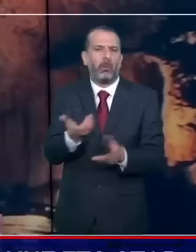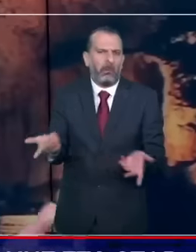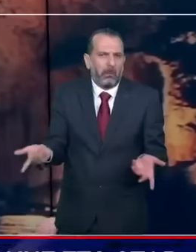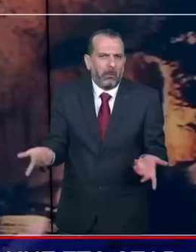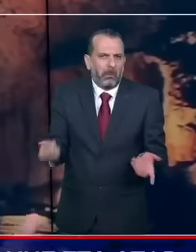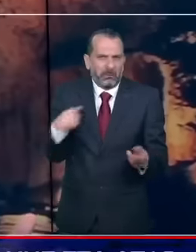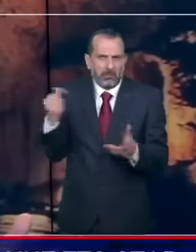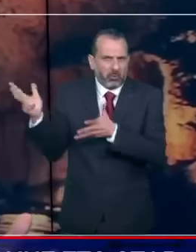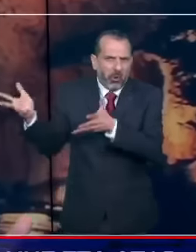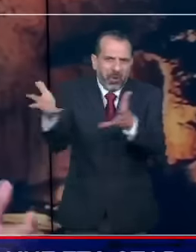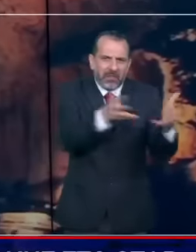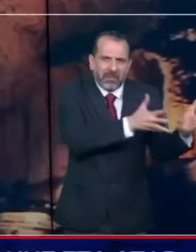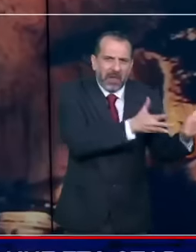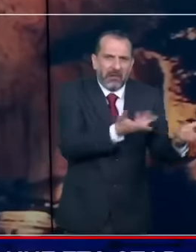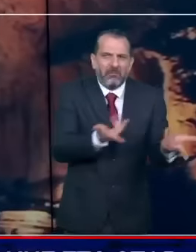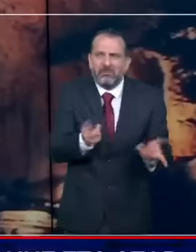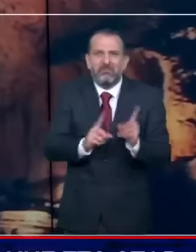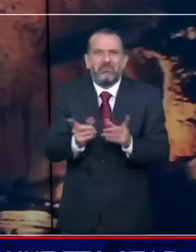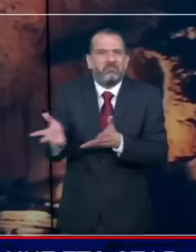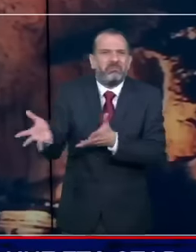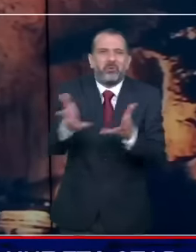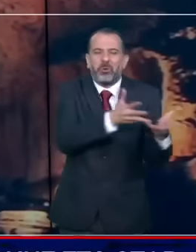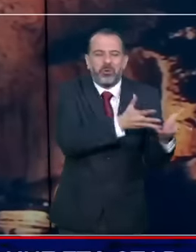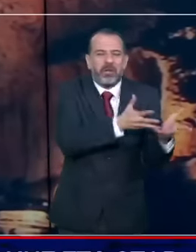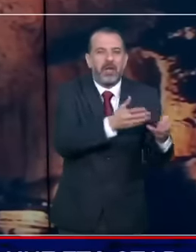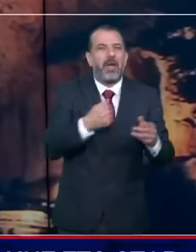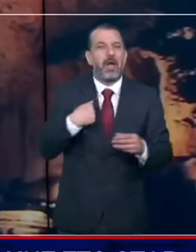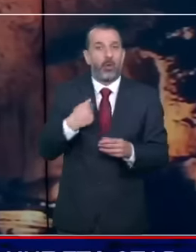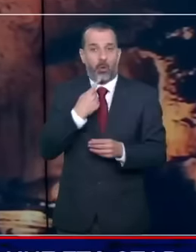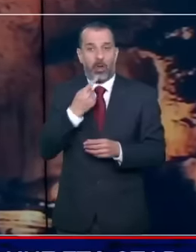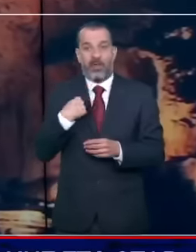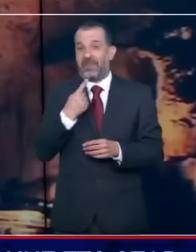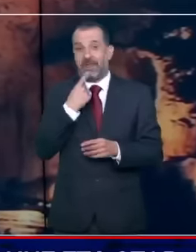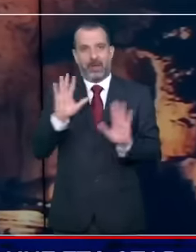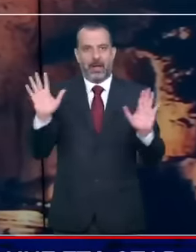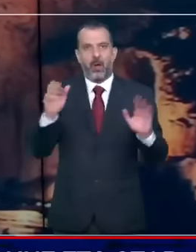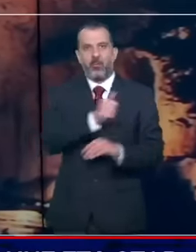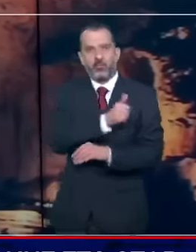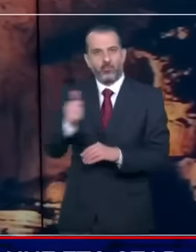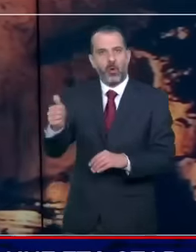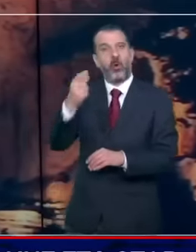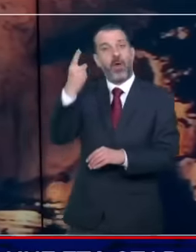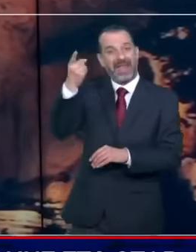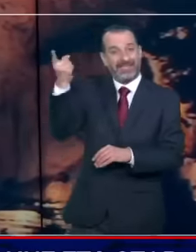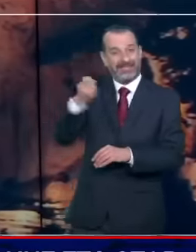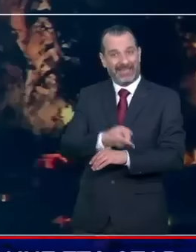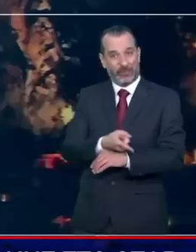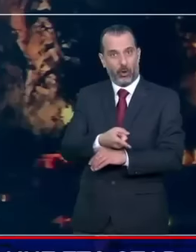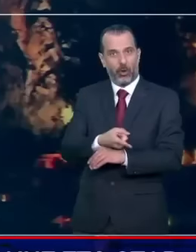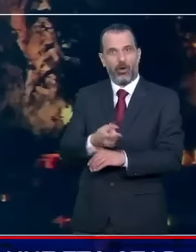ποιον κοροϊδεύουμε? Δεν λέω ότι μόνο 1% πλουτίζει στην Ελλάδα αυτή τη στιγμή. Αυτό δεν